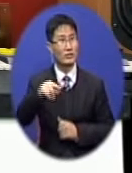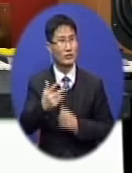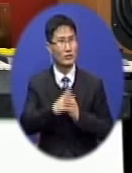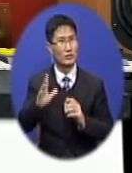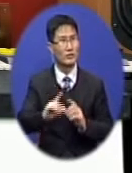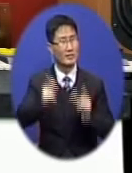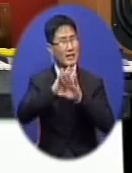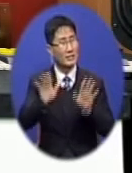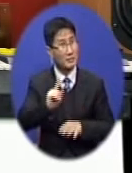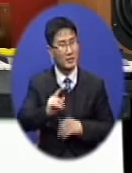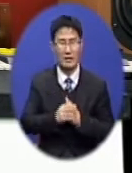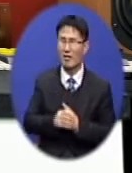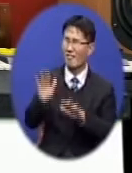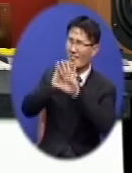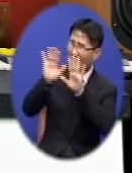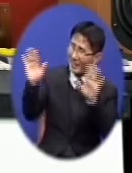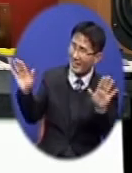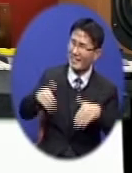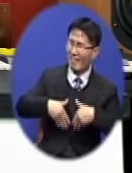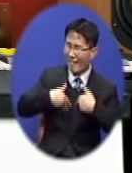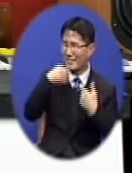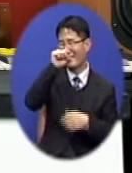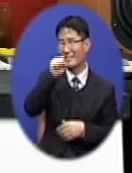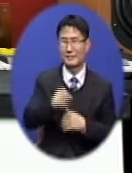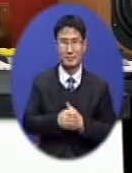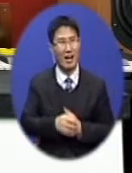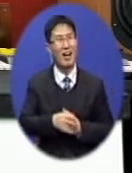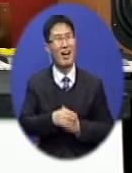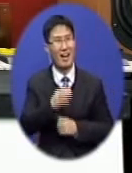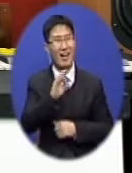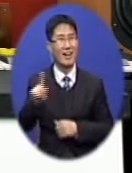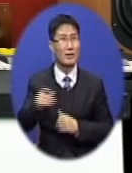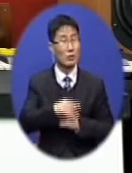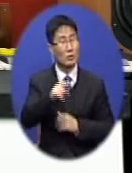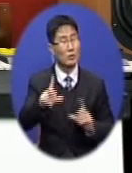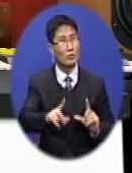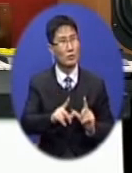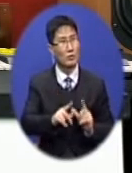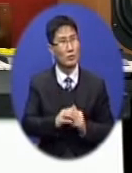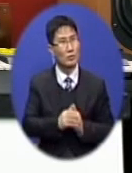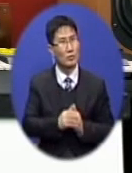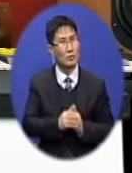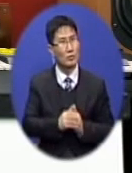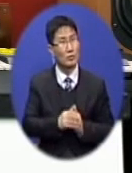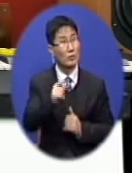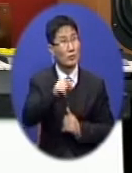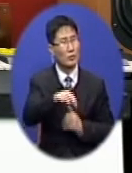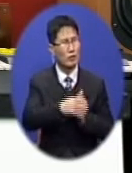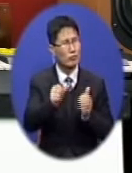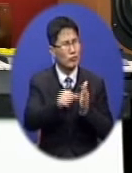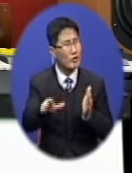어떻습니까? 예, 아주 화창하고 따뜻하니 좋아요. 아, 예. 예. 어머니 거기 사시는 거기 특산물을 하나